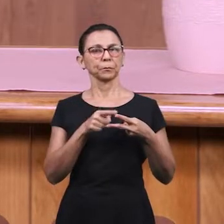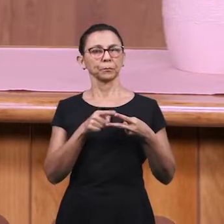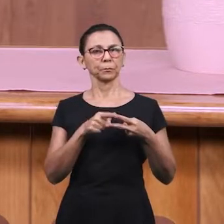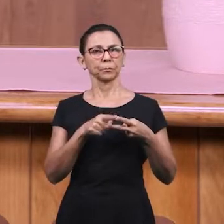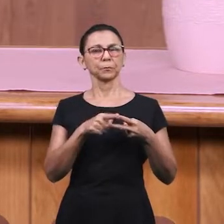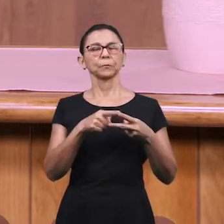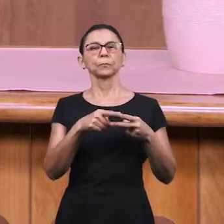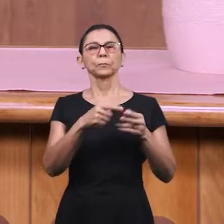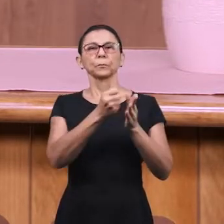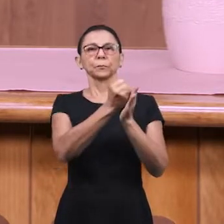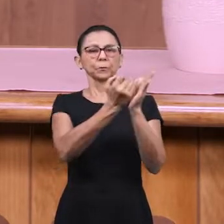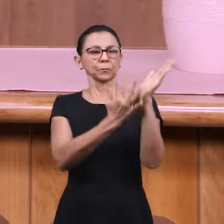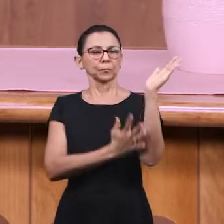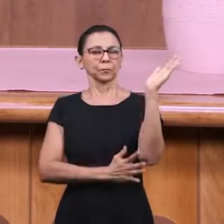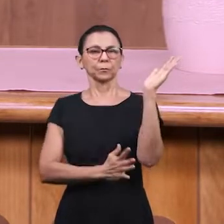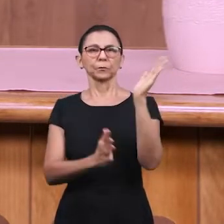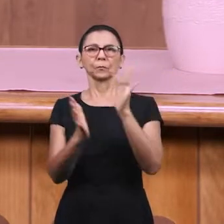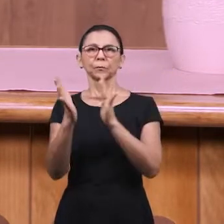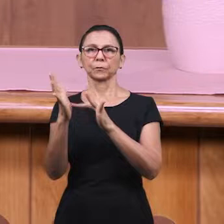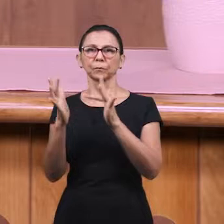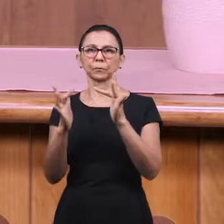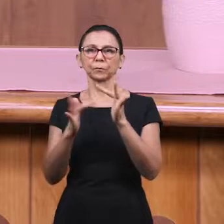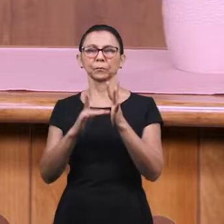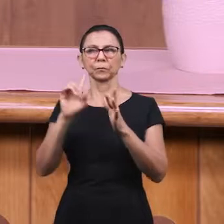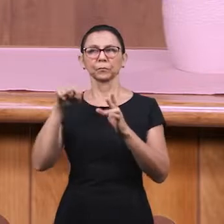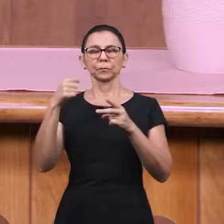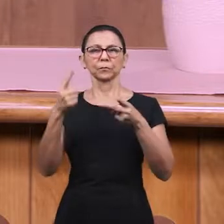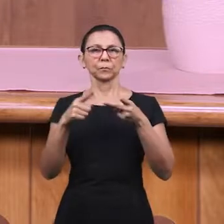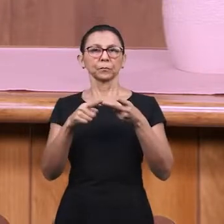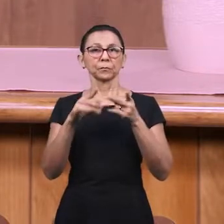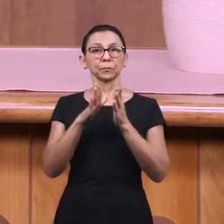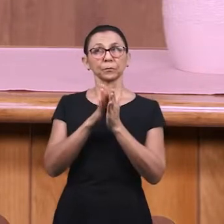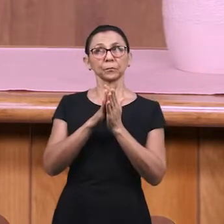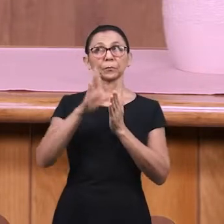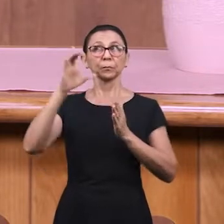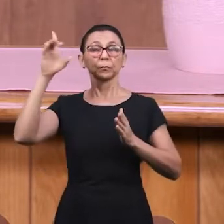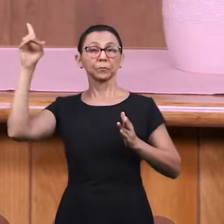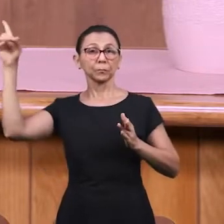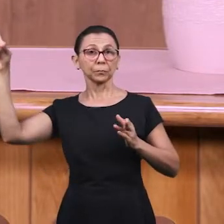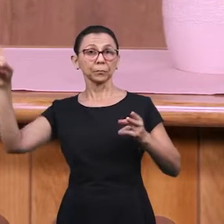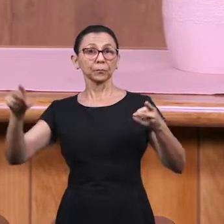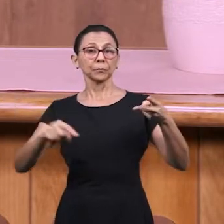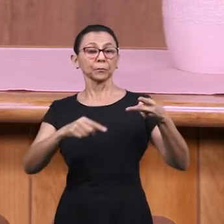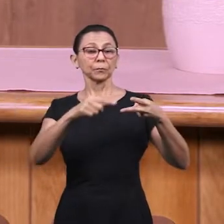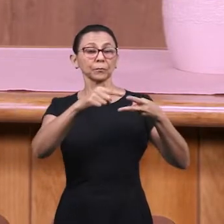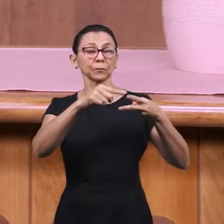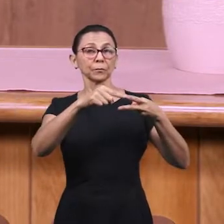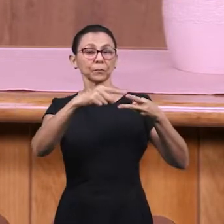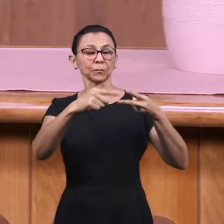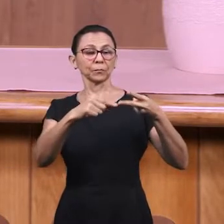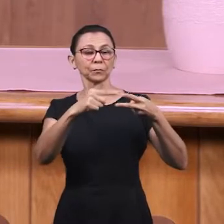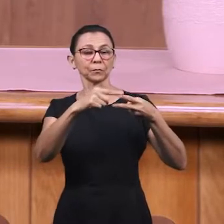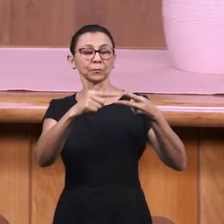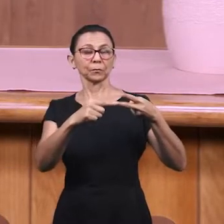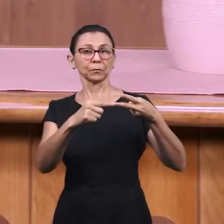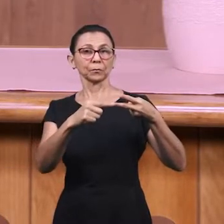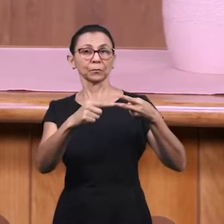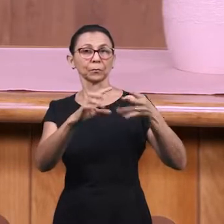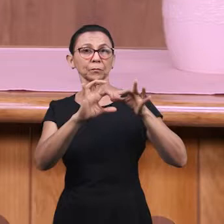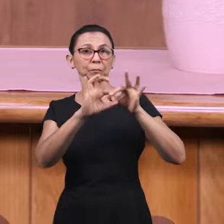это кровь, да, и потом слово. Когда вы берете кровь и